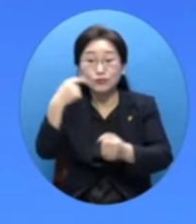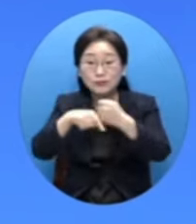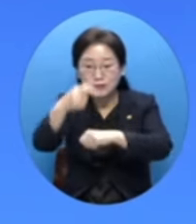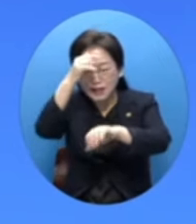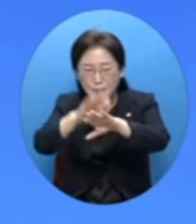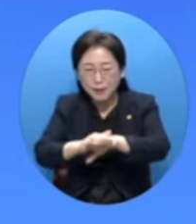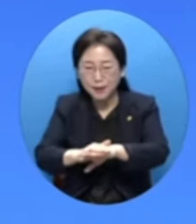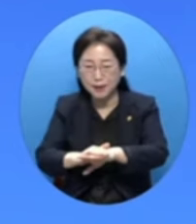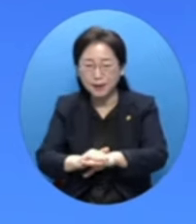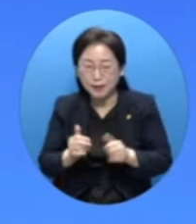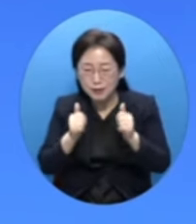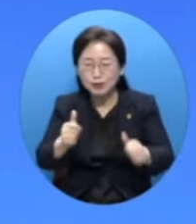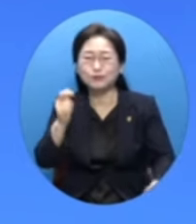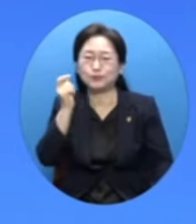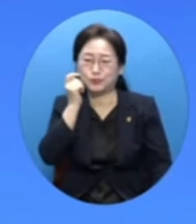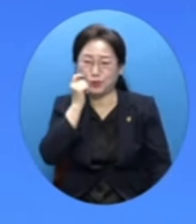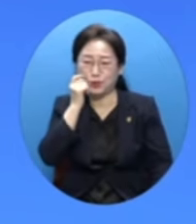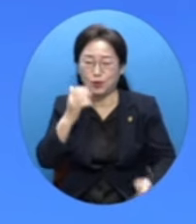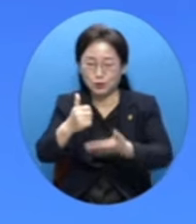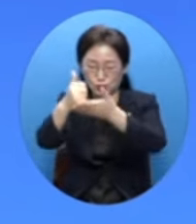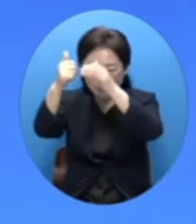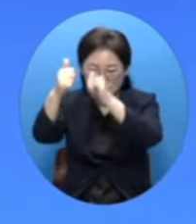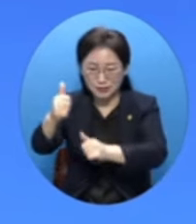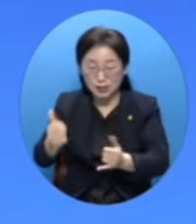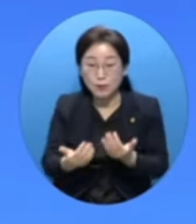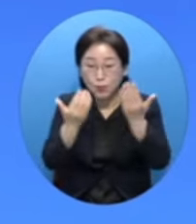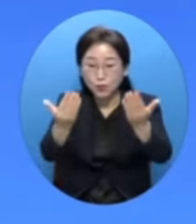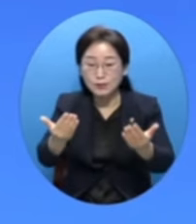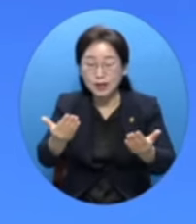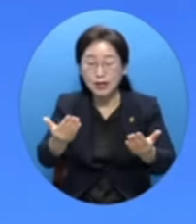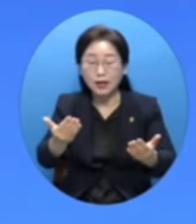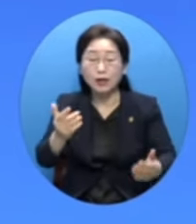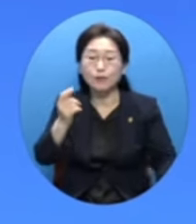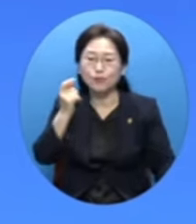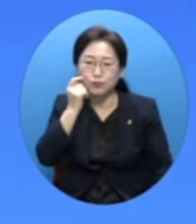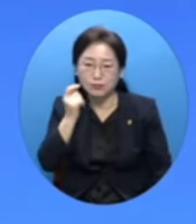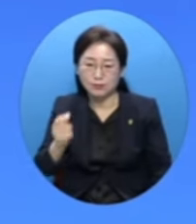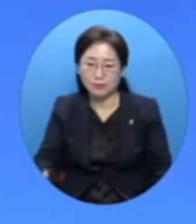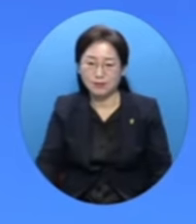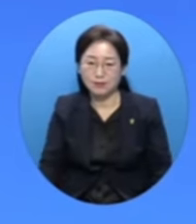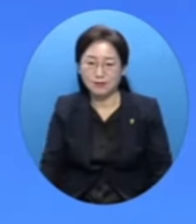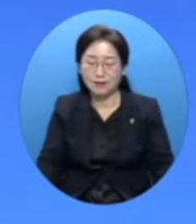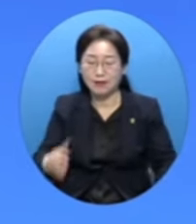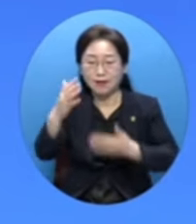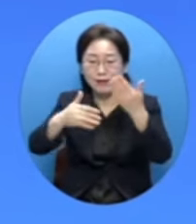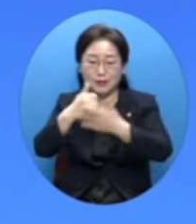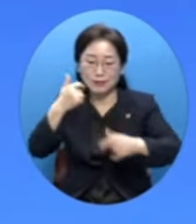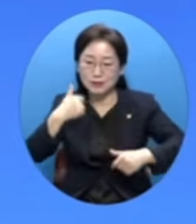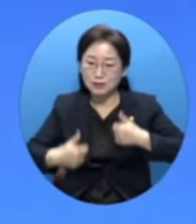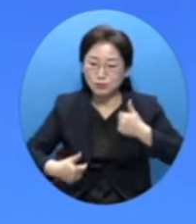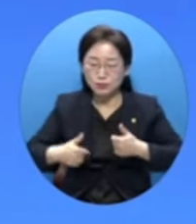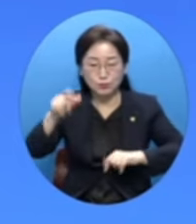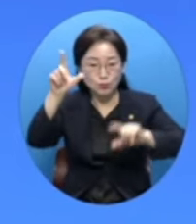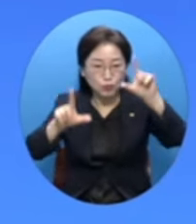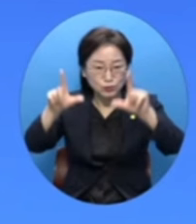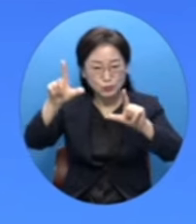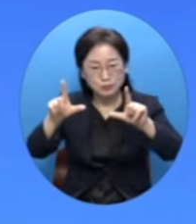못했다든지 우리가 주님을 섬기는 자리, 봉사의 자리, 우리가 주님을 기쁘시게 하는 그 모습에서